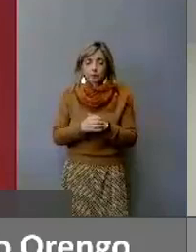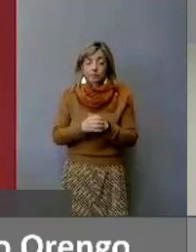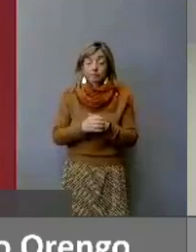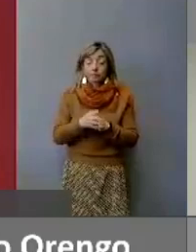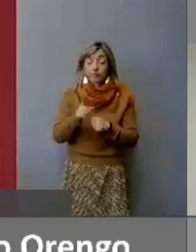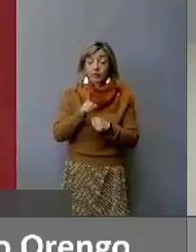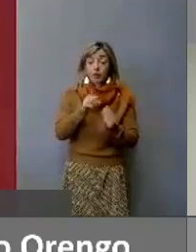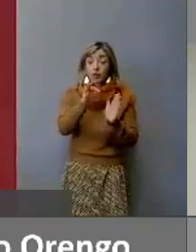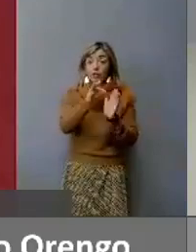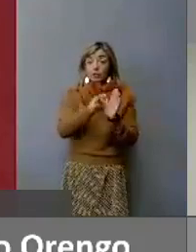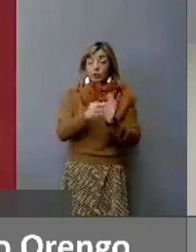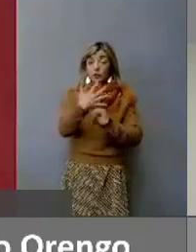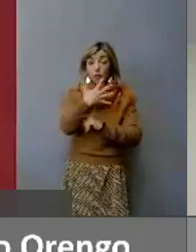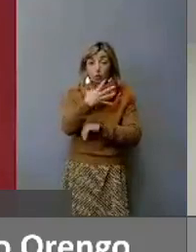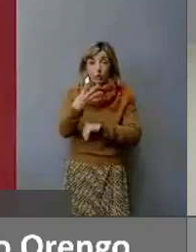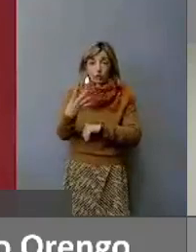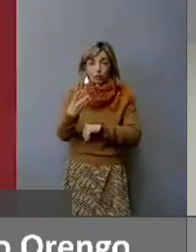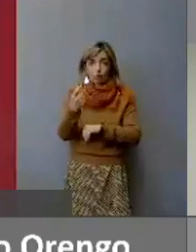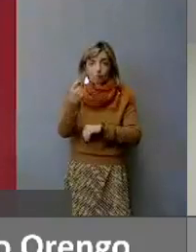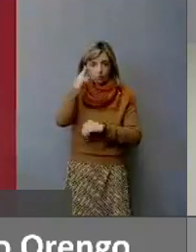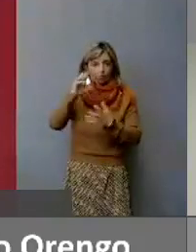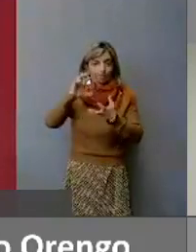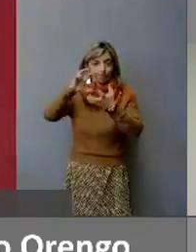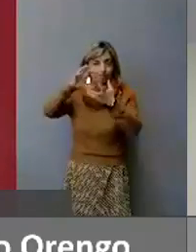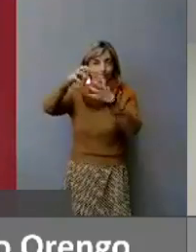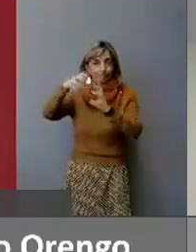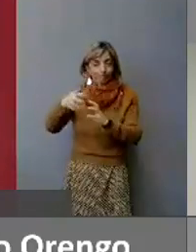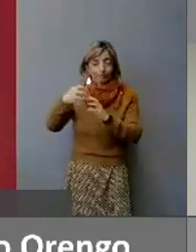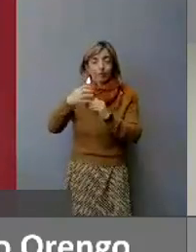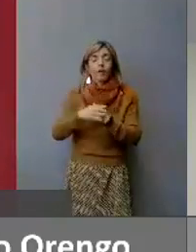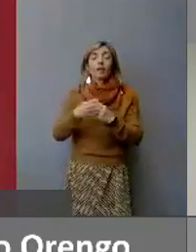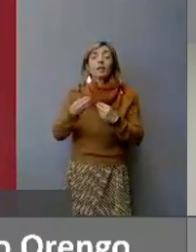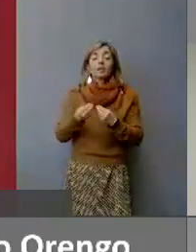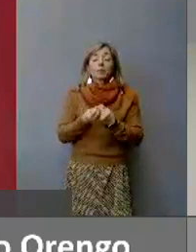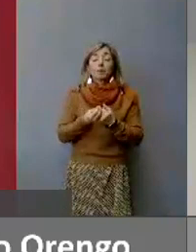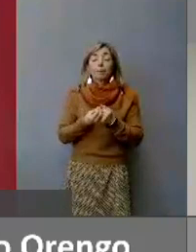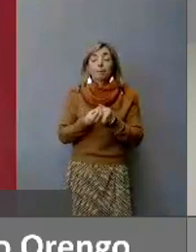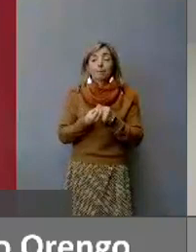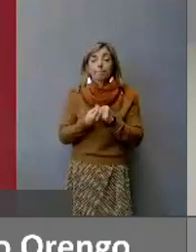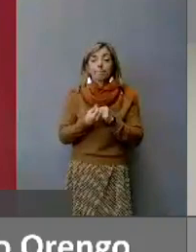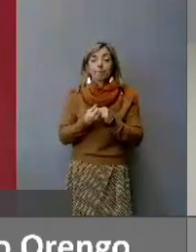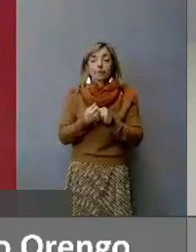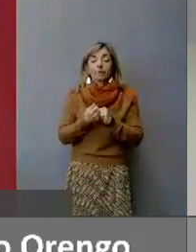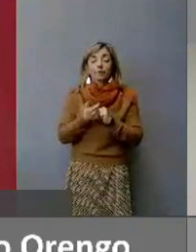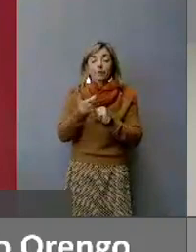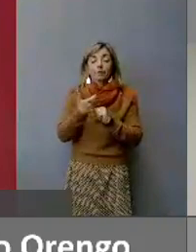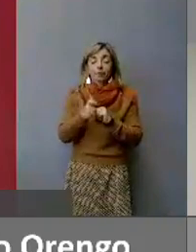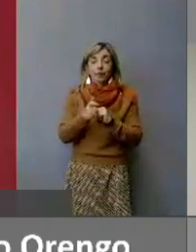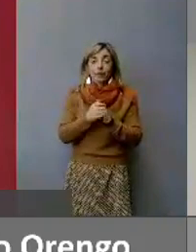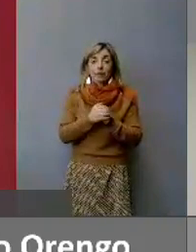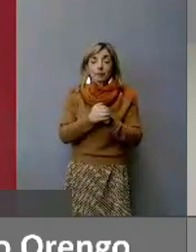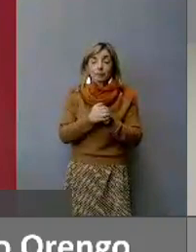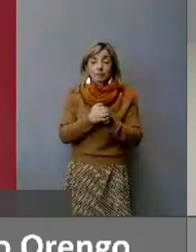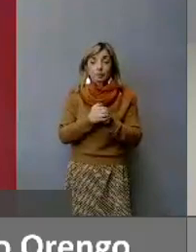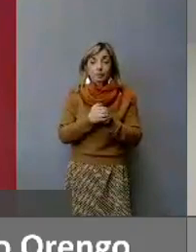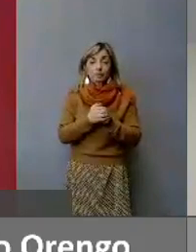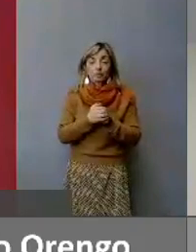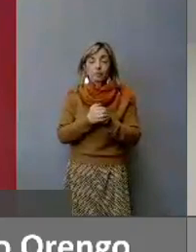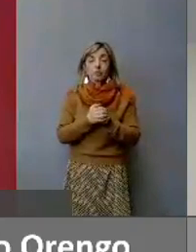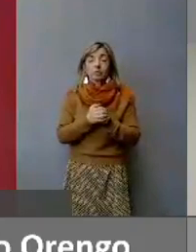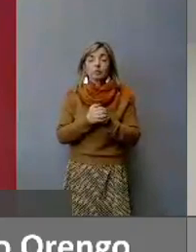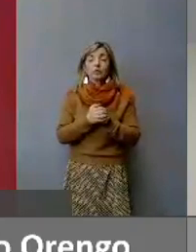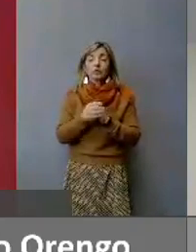un po articolato perché naturalmente raccoglie quanto l'amministrazione in questo momento sta operando